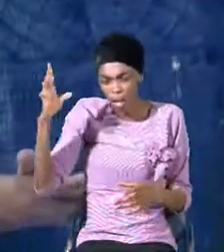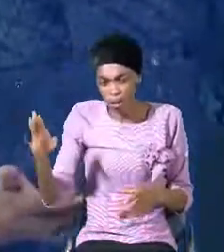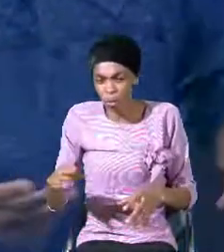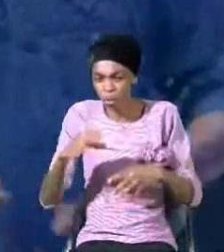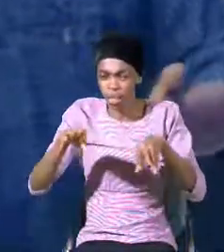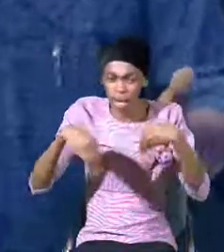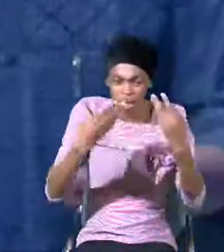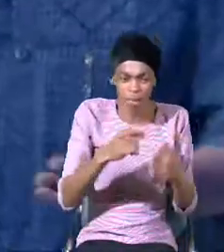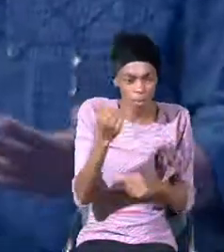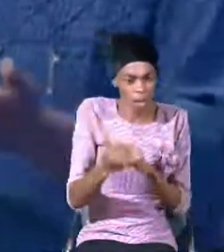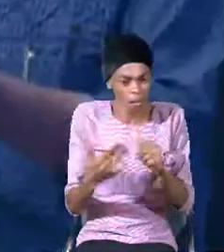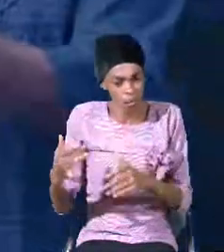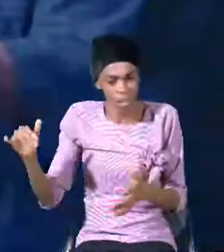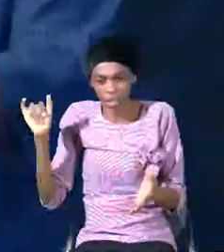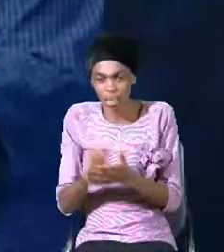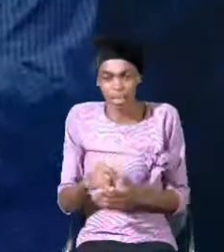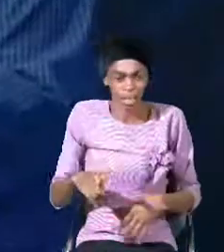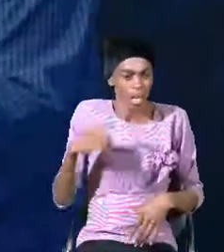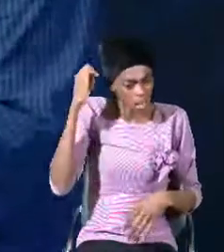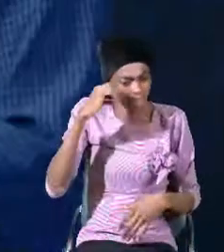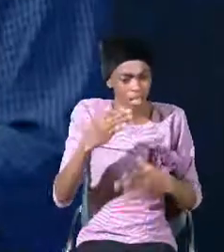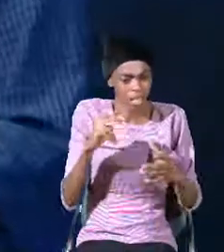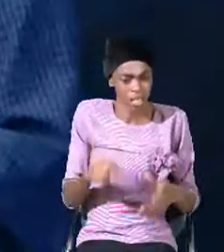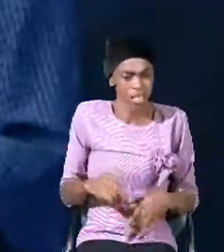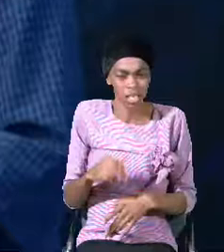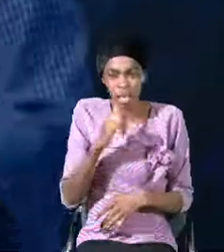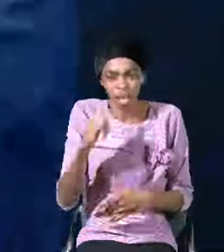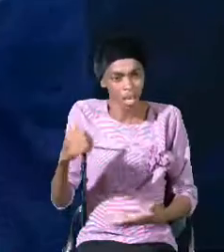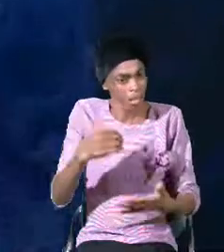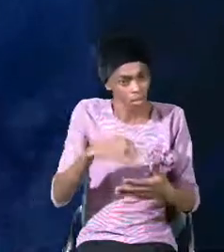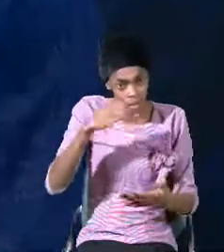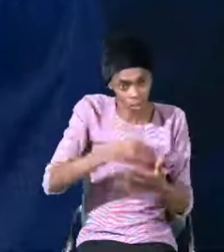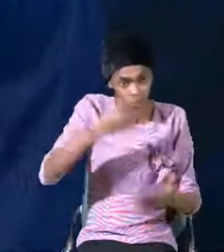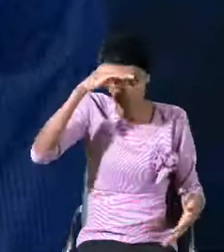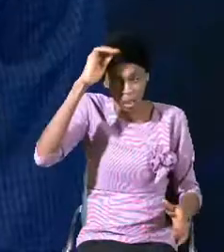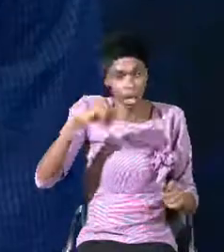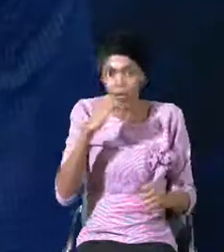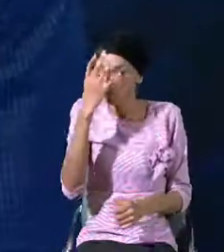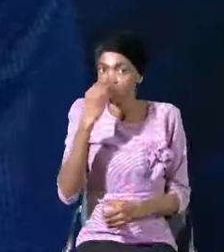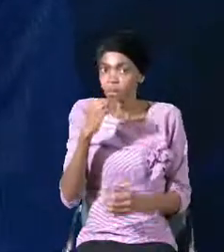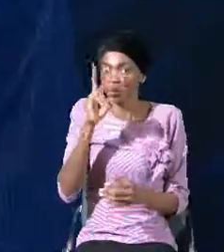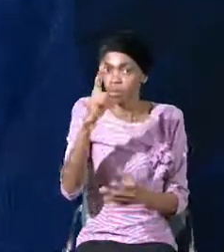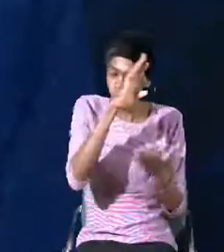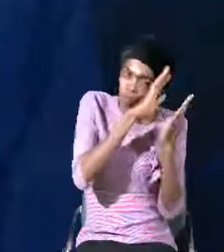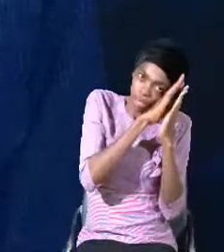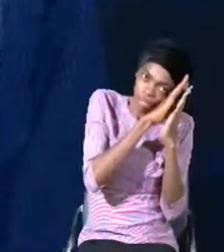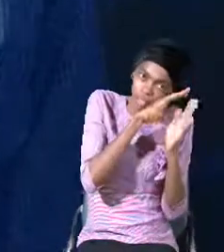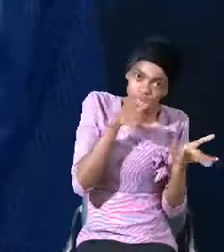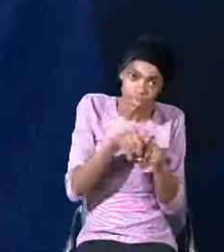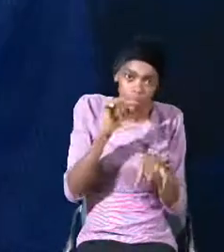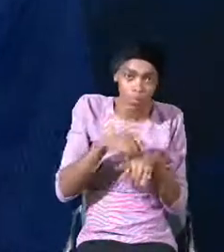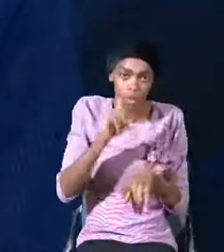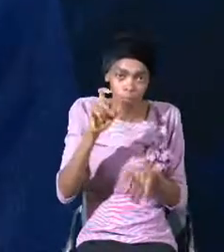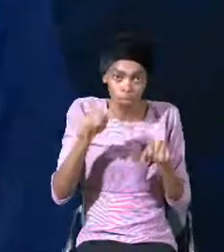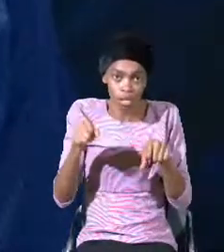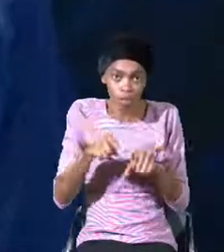tout ce dont ses voisins auront besoin? Un riche ne peut pas dormir sur deux lits au même moment. Il ne peut pas vivre dans deux maisons au même